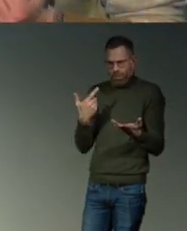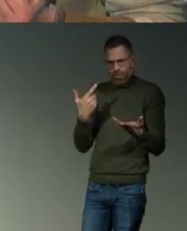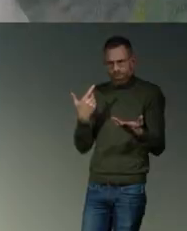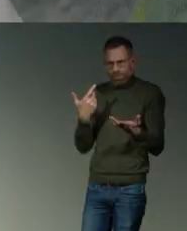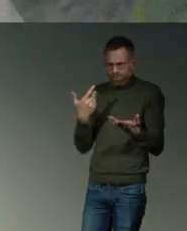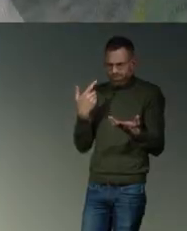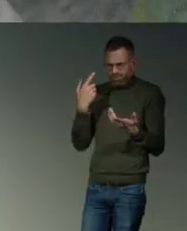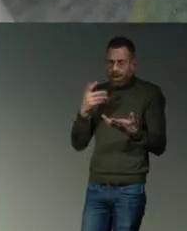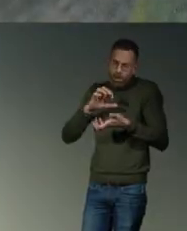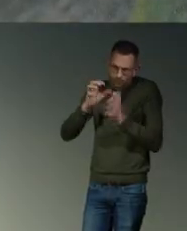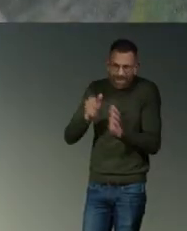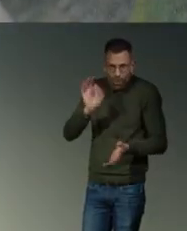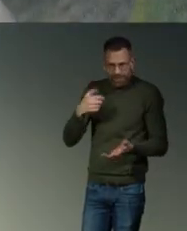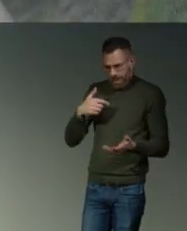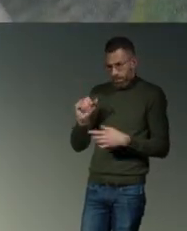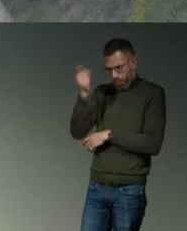C'est vraiment